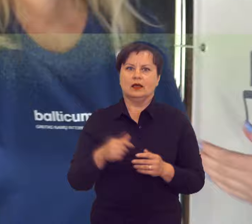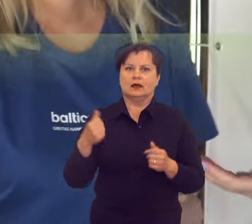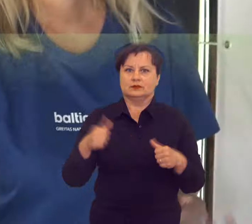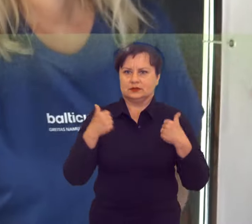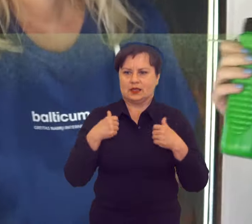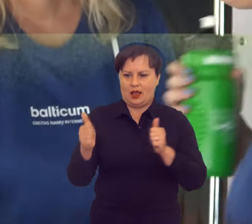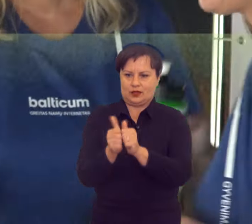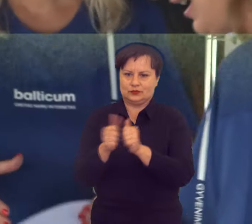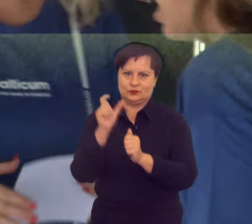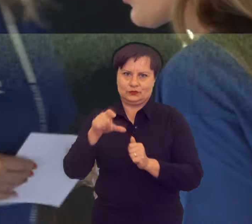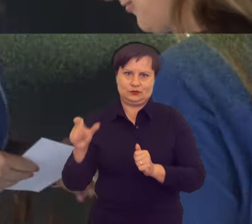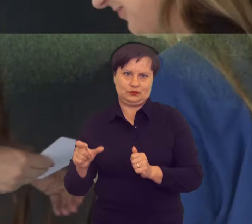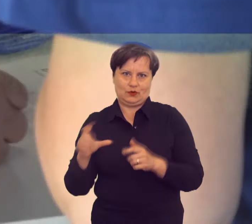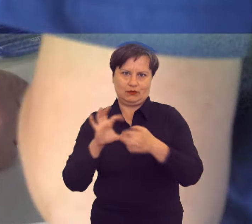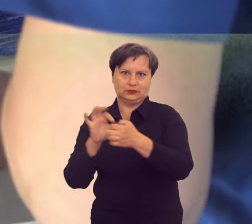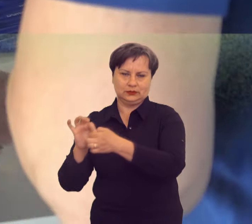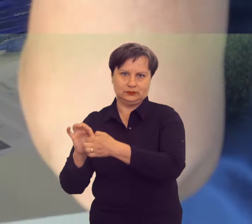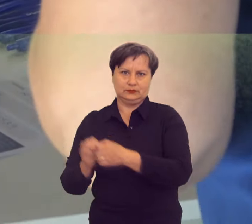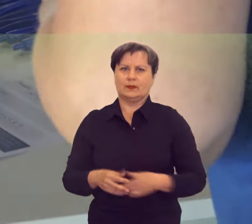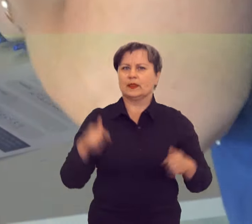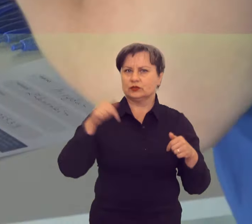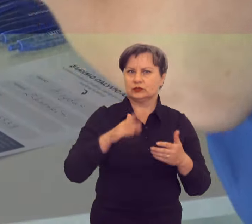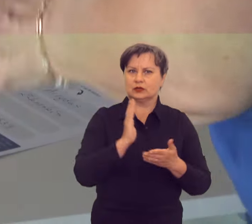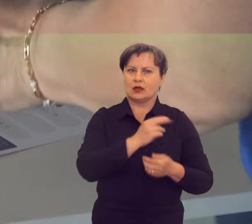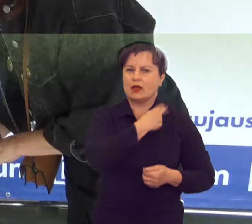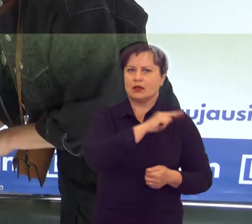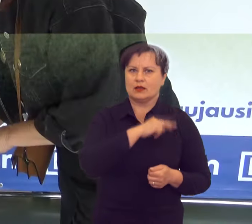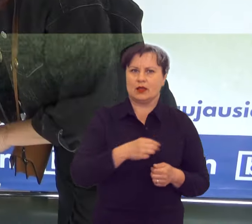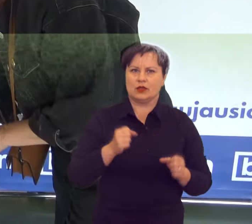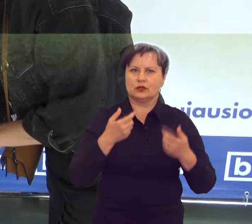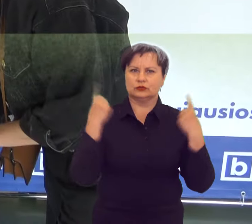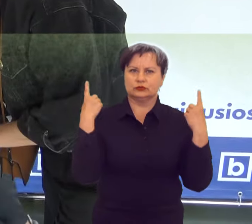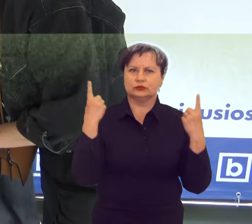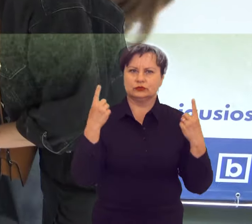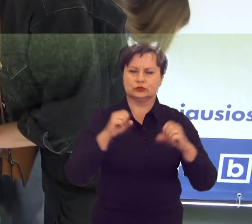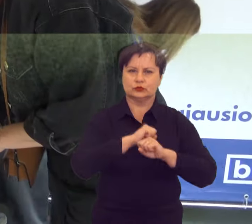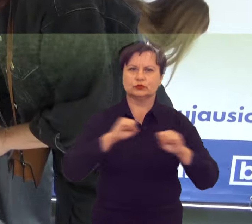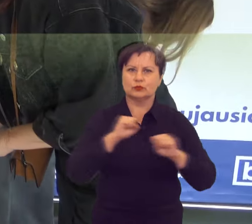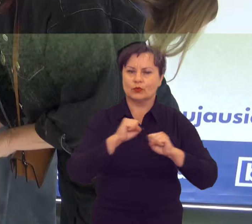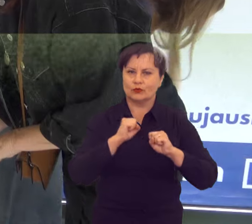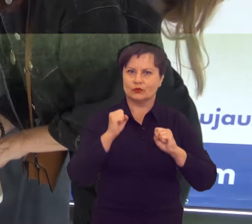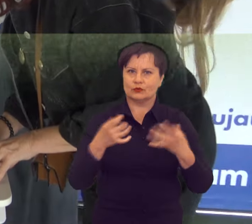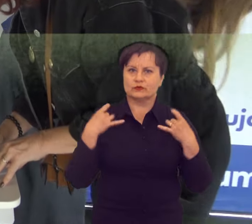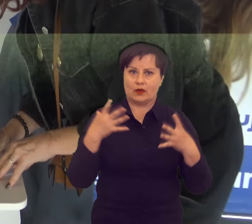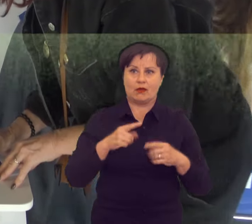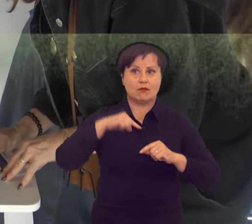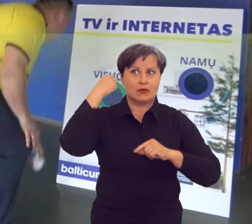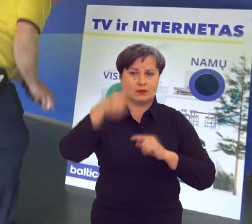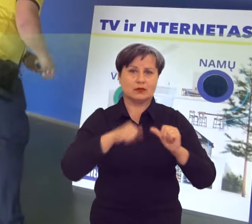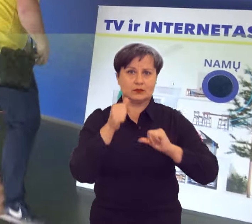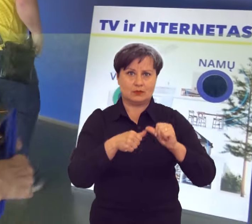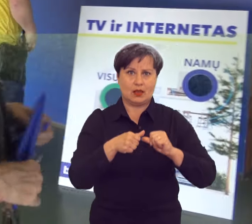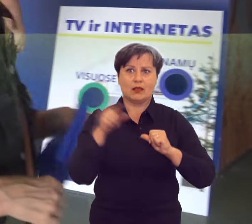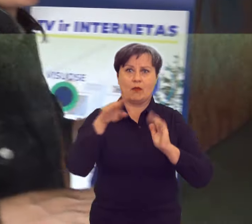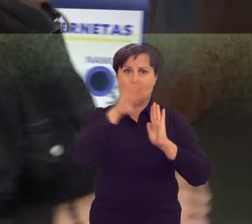Šiandien RKL finalai visi Kėdainiuose didžiulė sporto šventė. Ar tikrai galės ir kitais metais mėgautis per mūsų televizijos